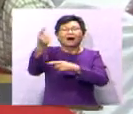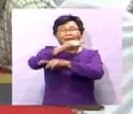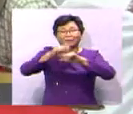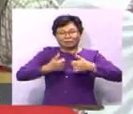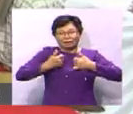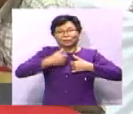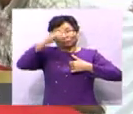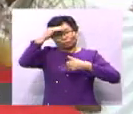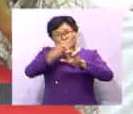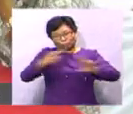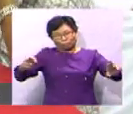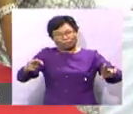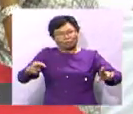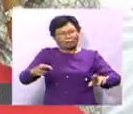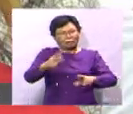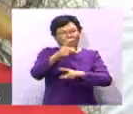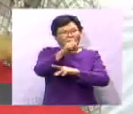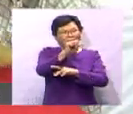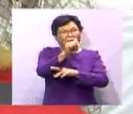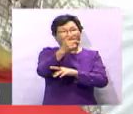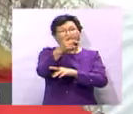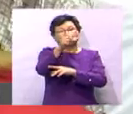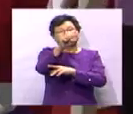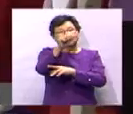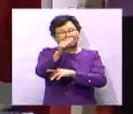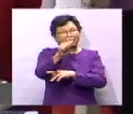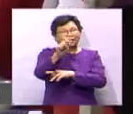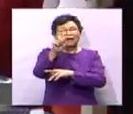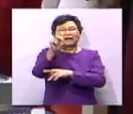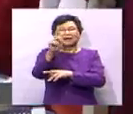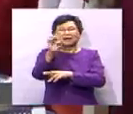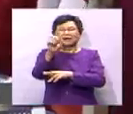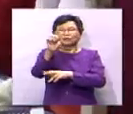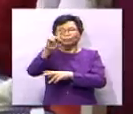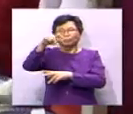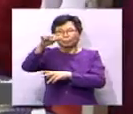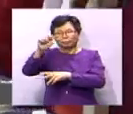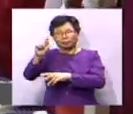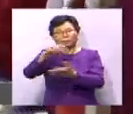disediakan, antaranya burasak, lemang, ketupat, rendang dan kuih-muih.